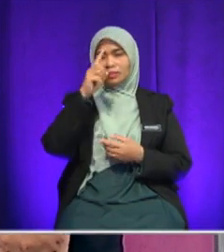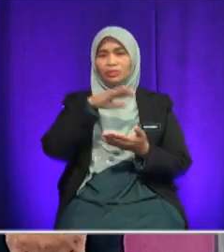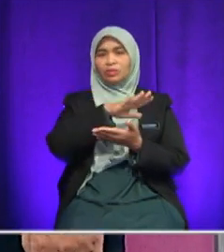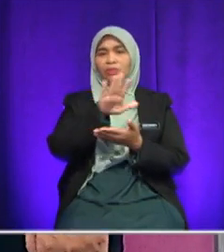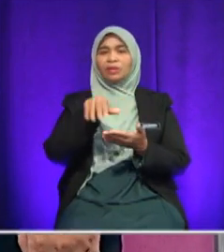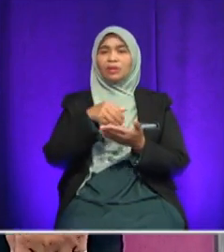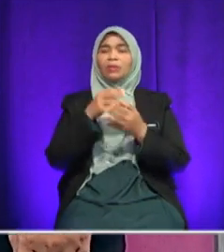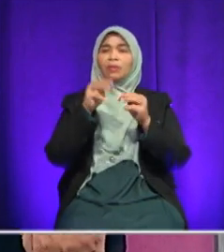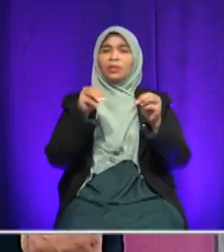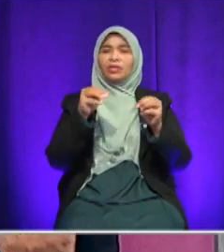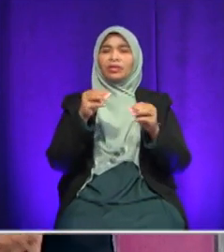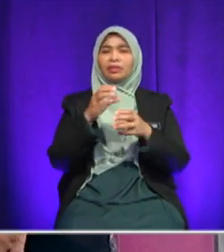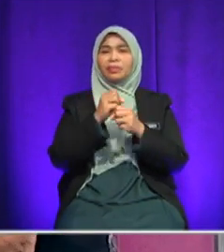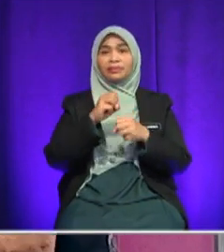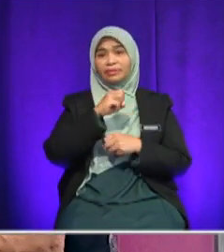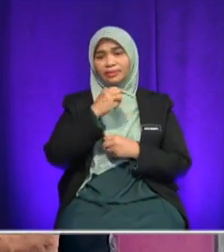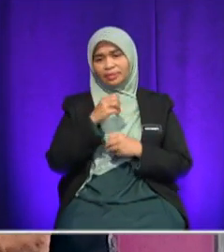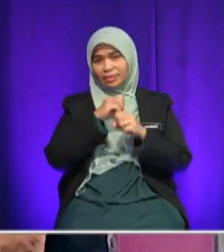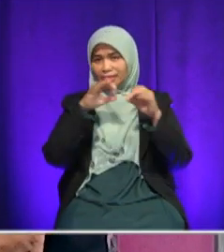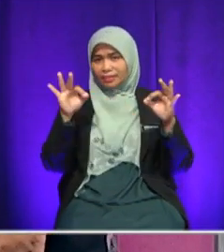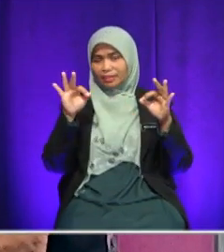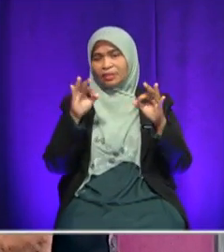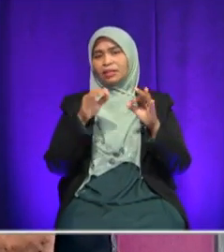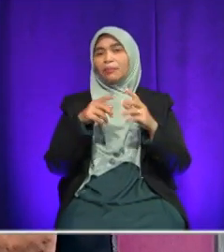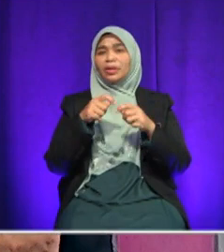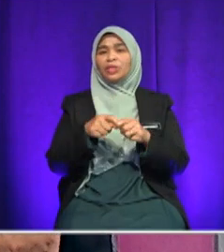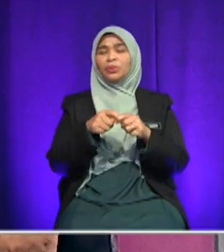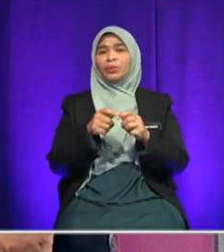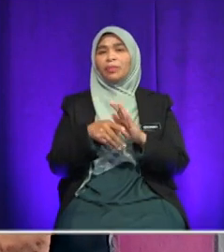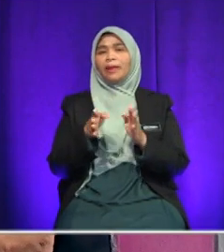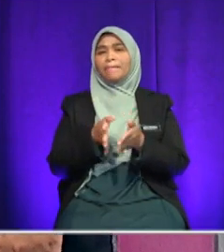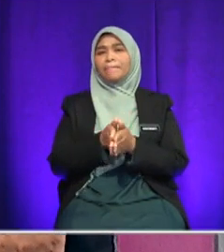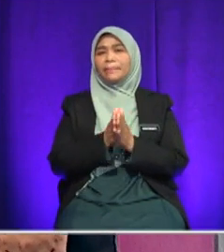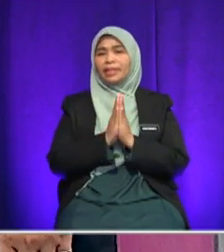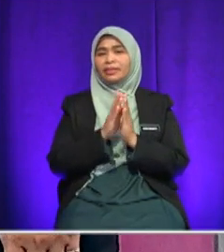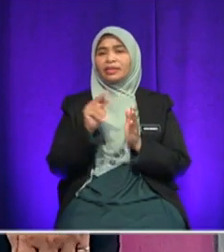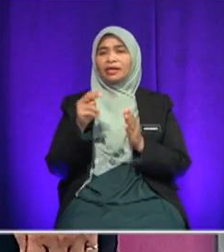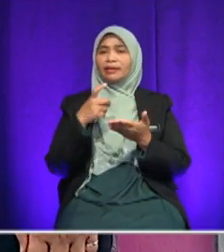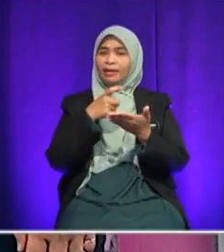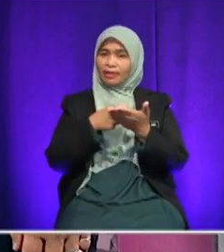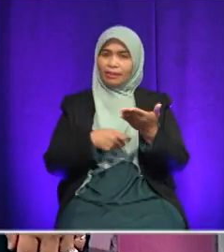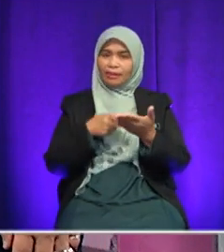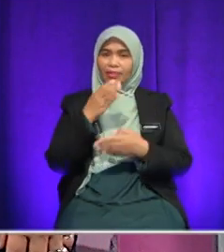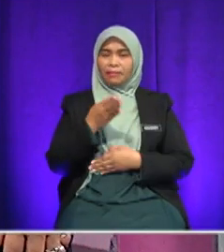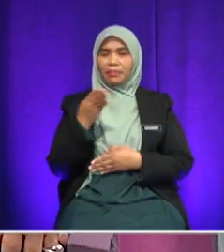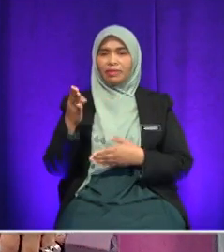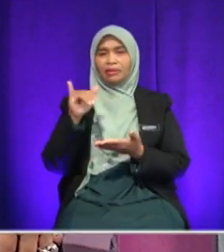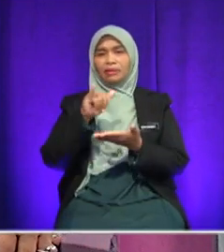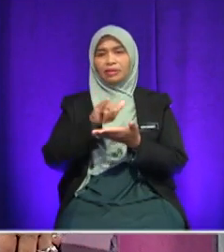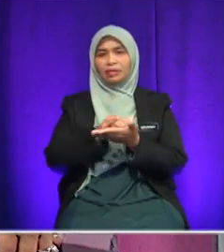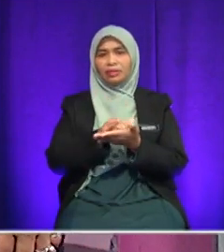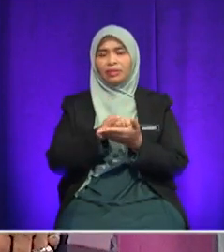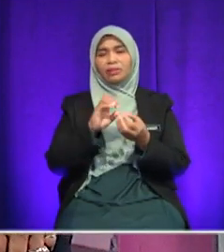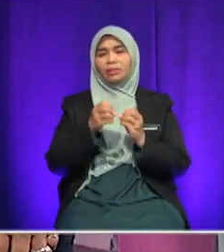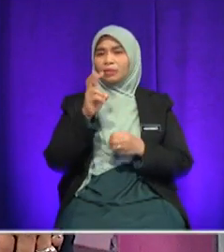dapat menjelaskan penentu permintaan harga berkaitan dengan penentu permintaan harga barang itu. Dan yang